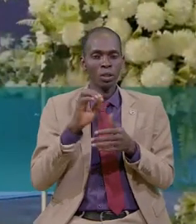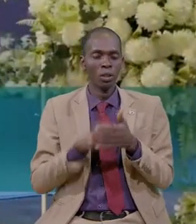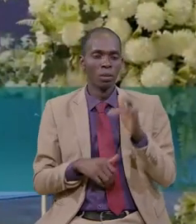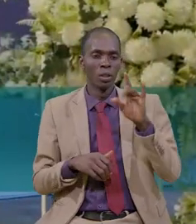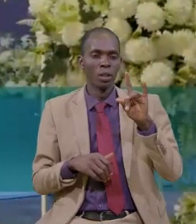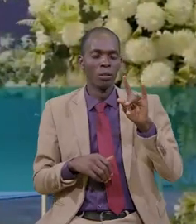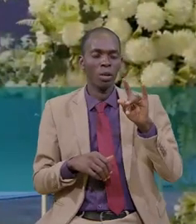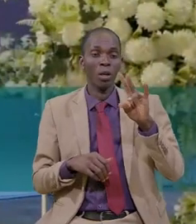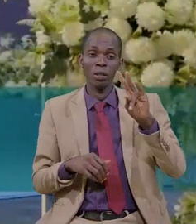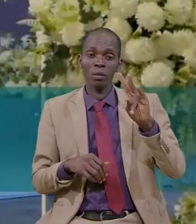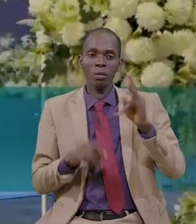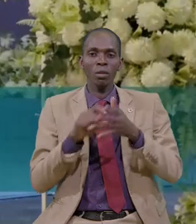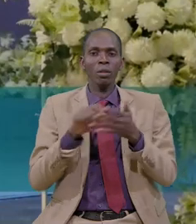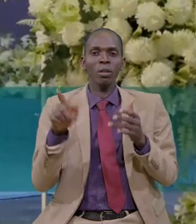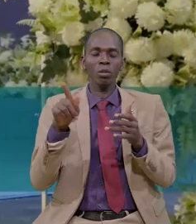verset 21,